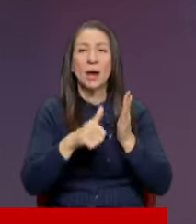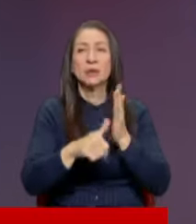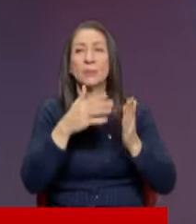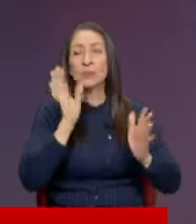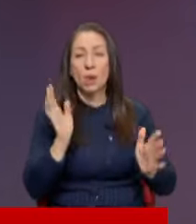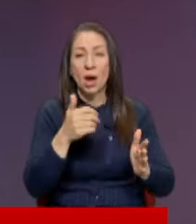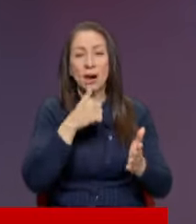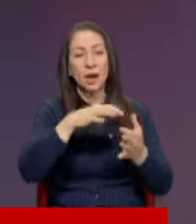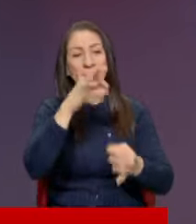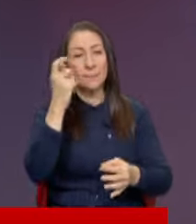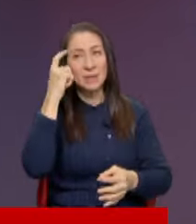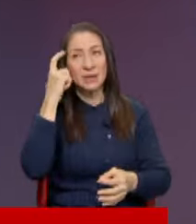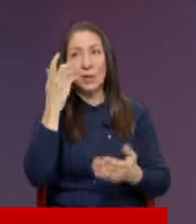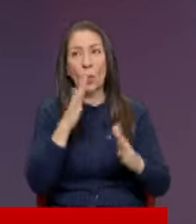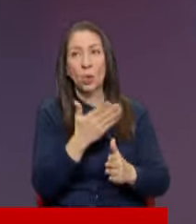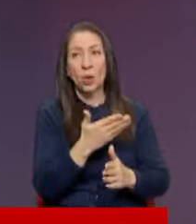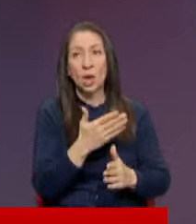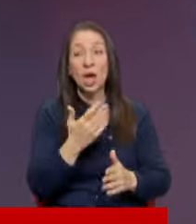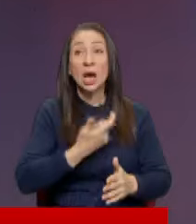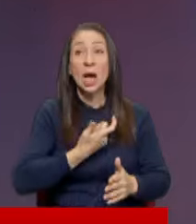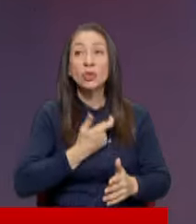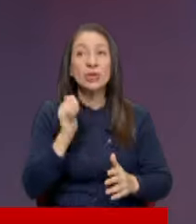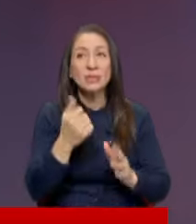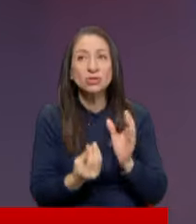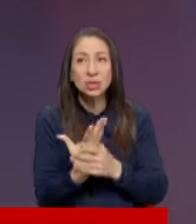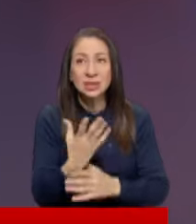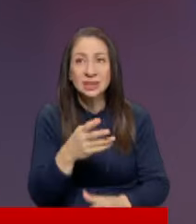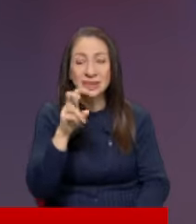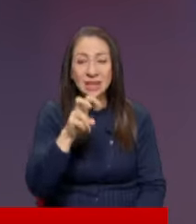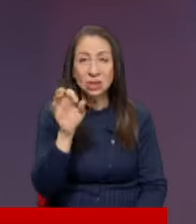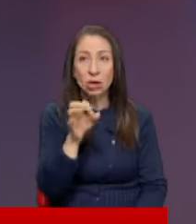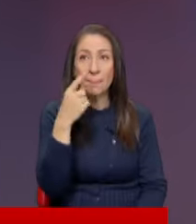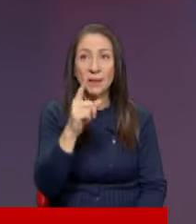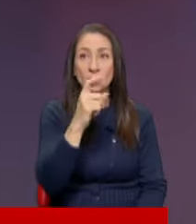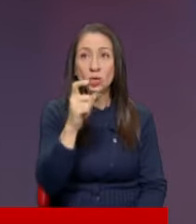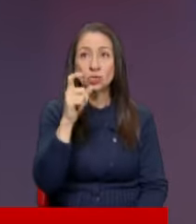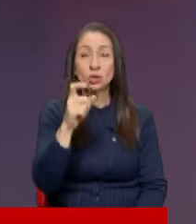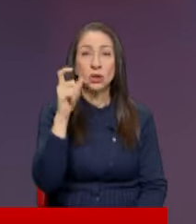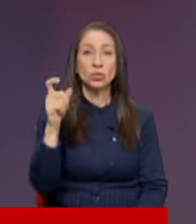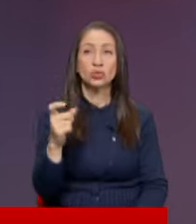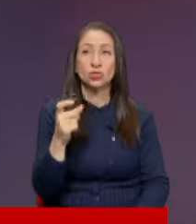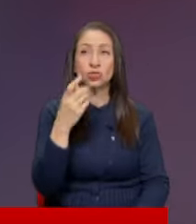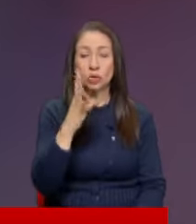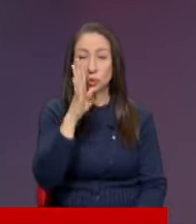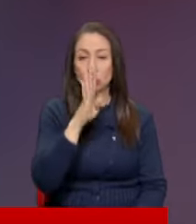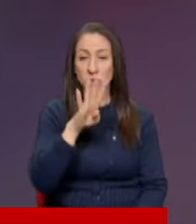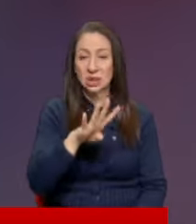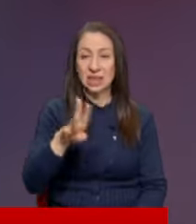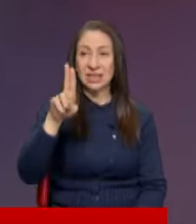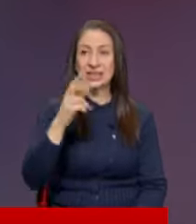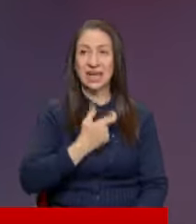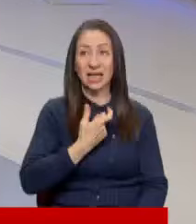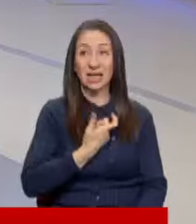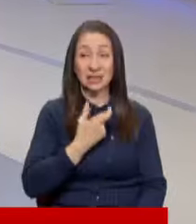bilmiyor adam da bilgi de yok Kanun ne zaman çıktı 8 Eylül 1999'da 4447